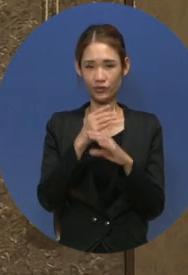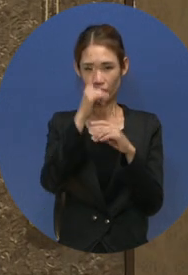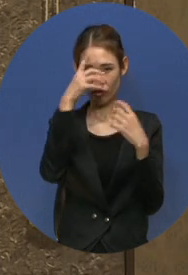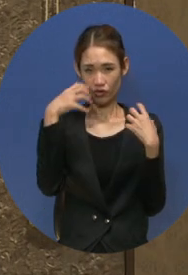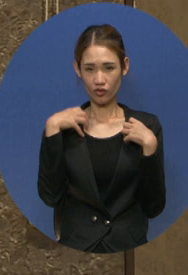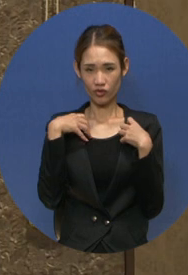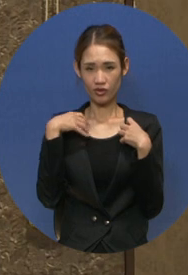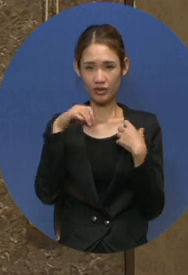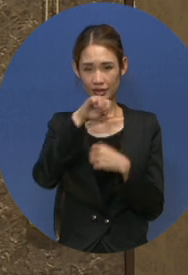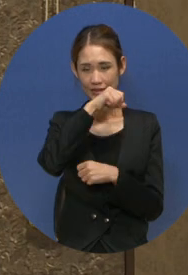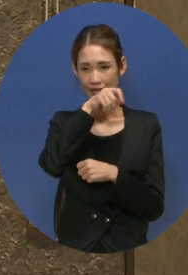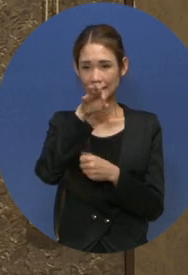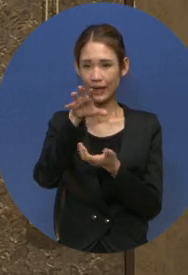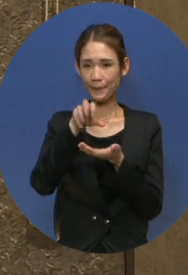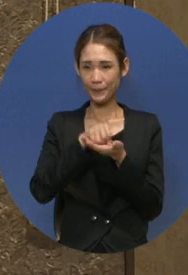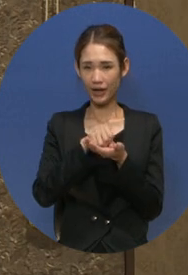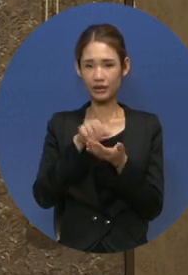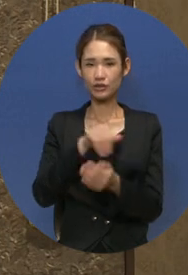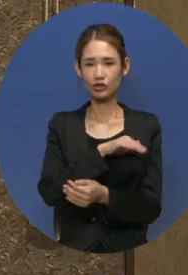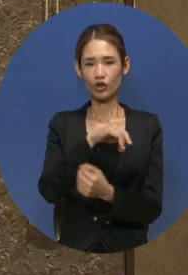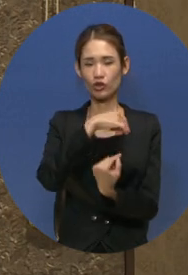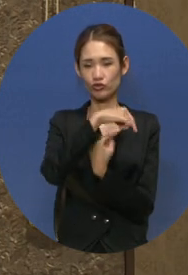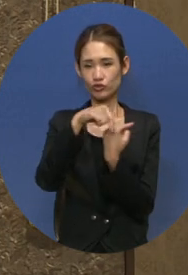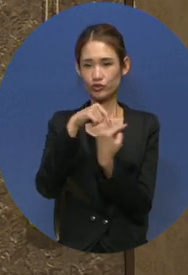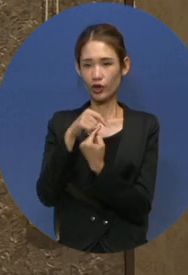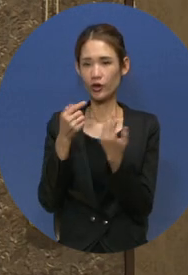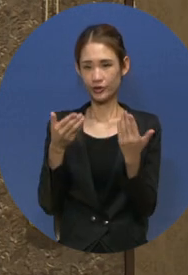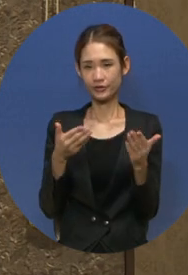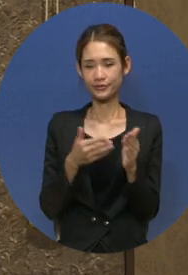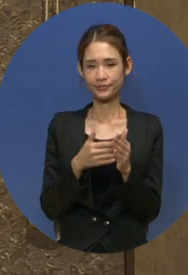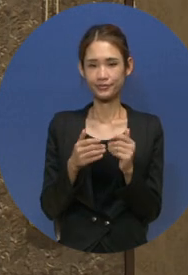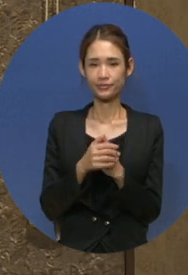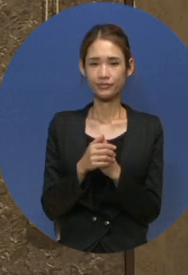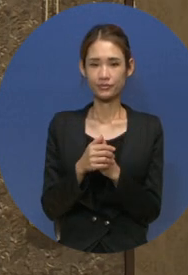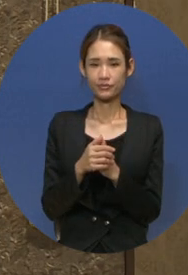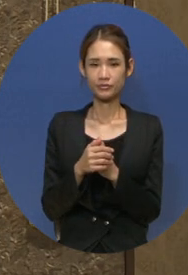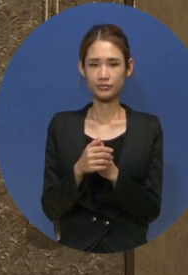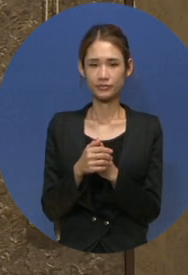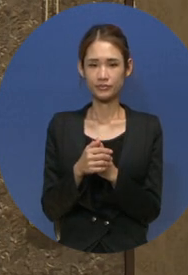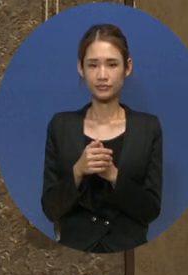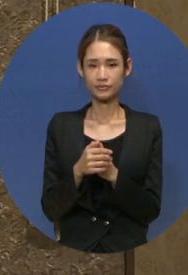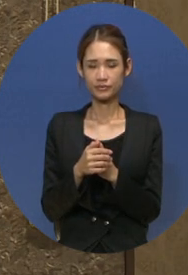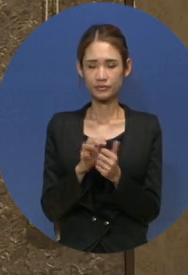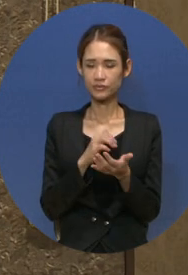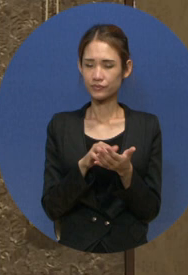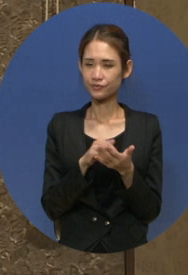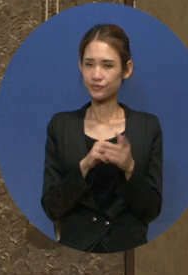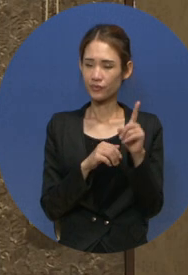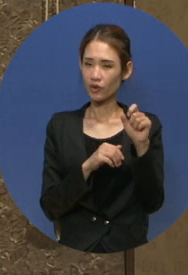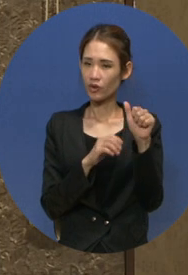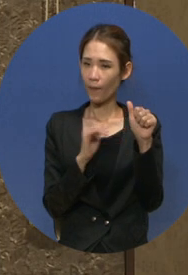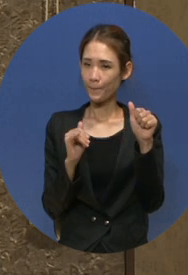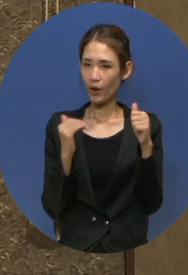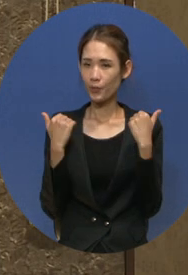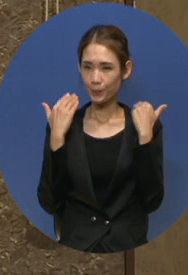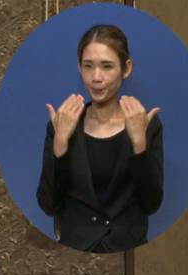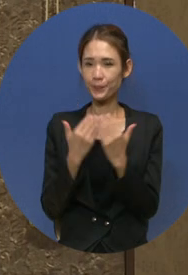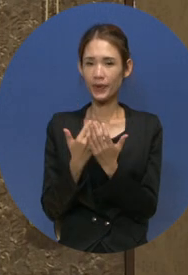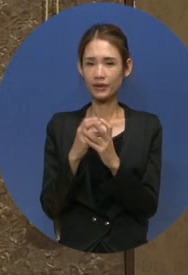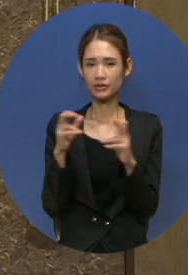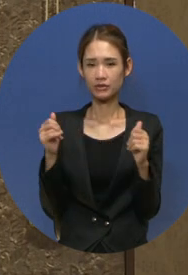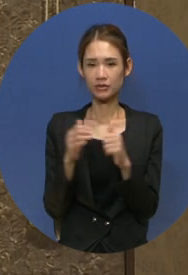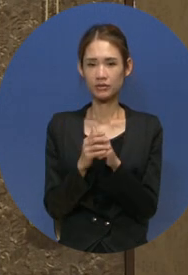중구청에서 저희가 이제 예산을 받아서 저희가 이제 운영을 해주고 있고요. 지금 한 15분의 발달장애인